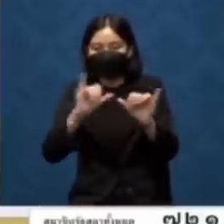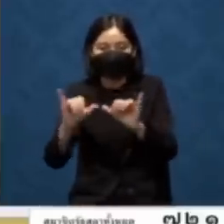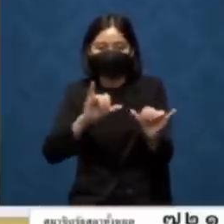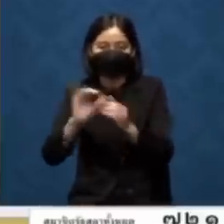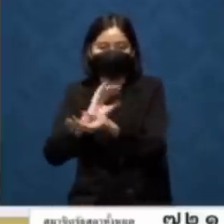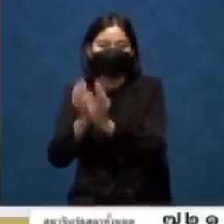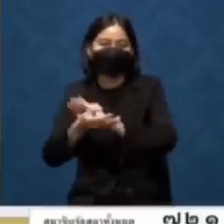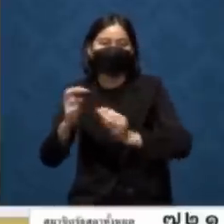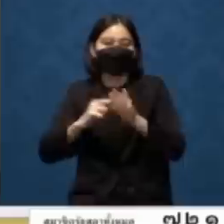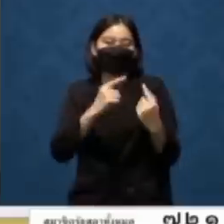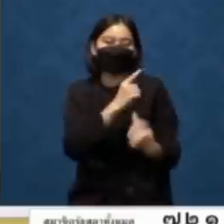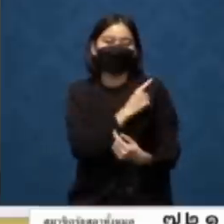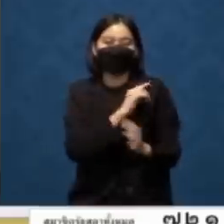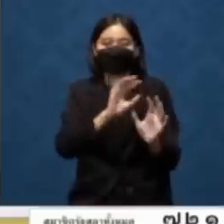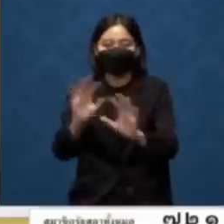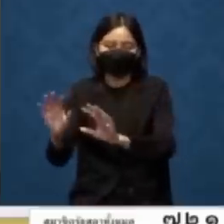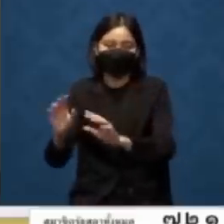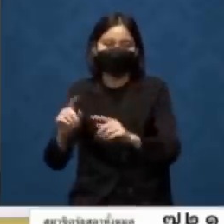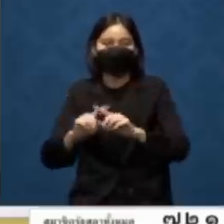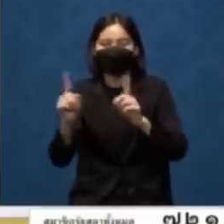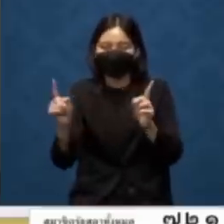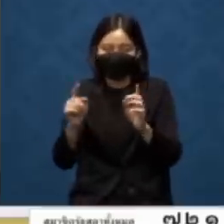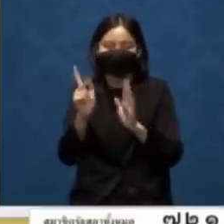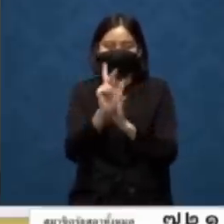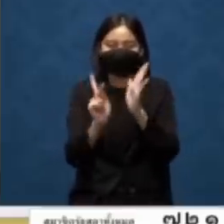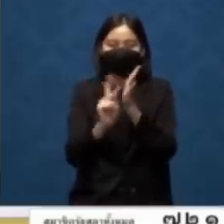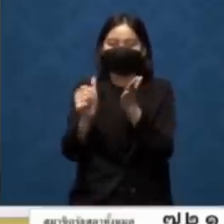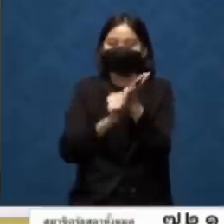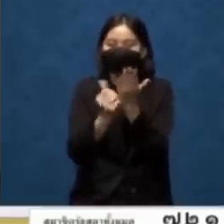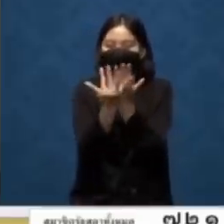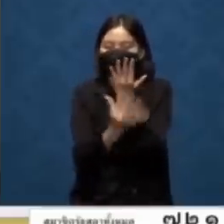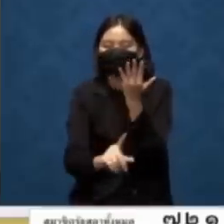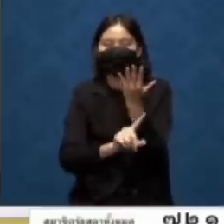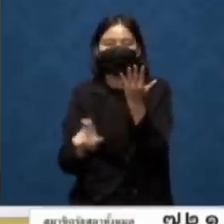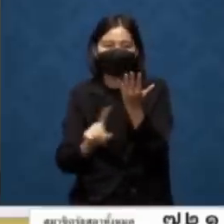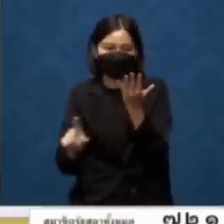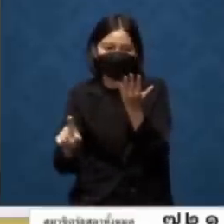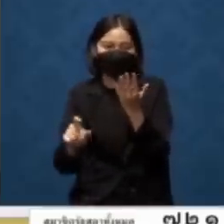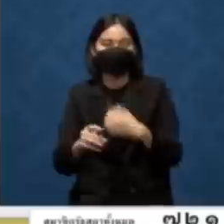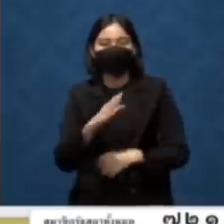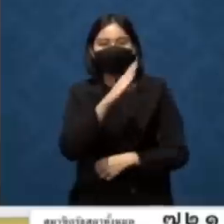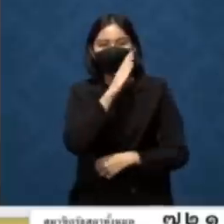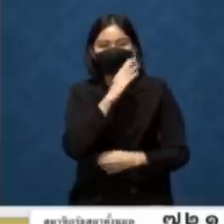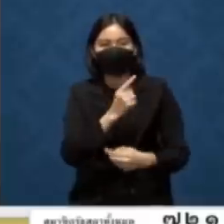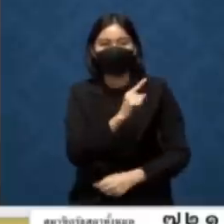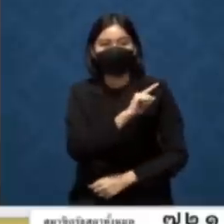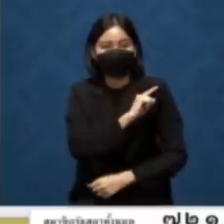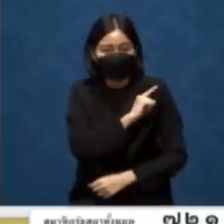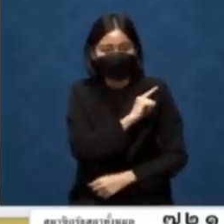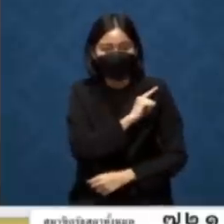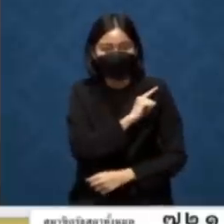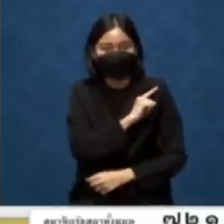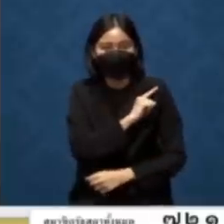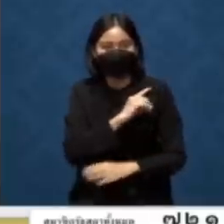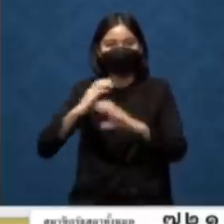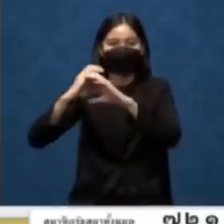ไมไดแ่โอนภารกิจครั ทุกวนนี้มต้องตามมาแก้กฎหมายประโ ๆ ฉบับเช่นบอกวโอนภารกิจเรื่องการจัดขนส่วบน